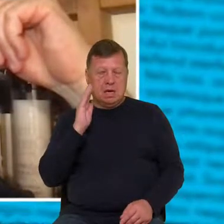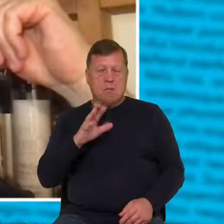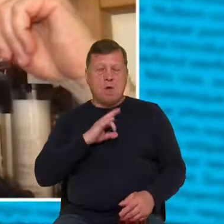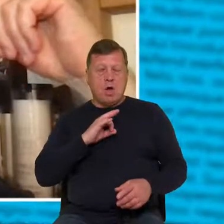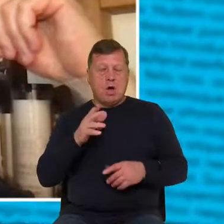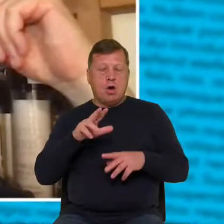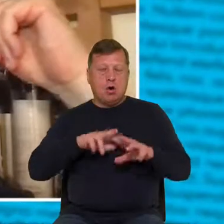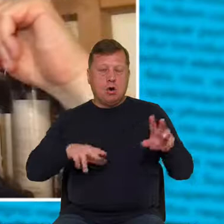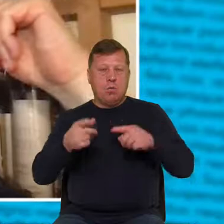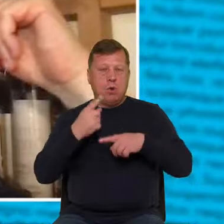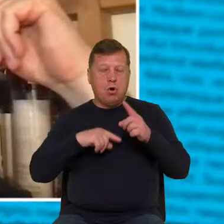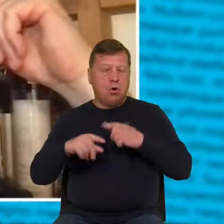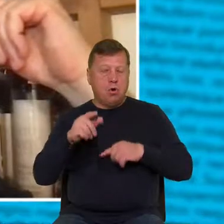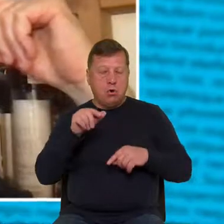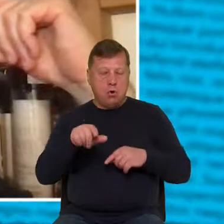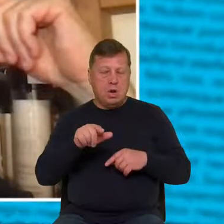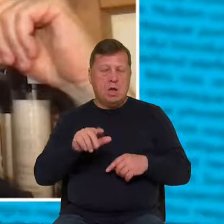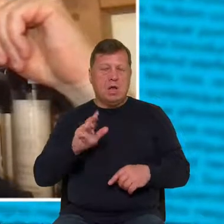Irlandii.